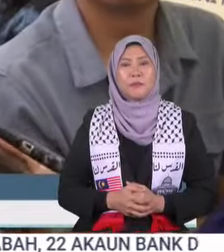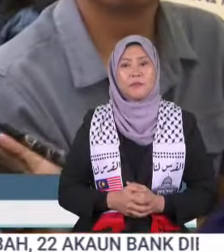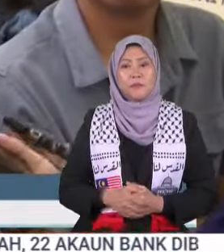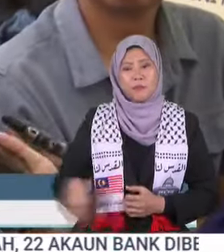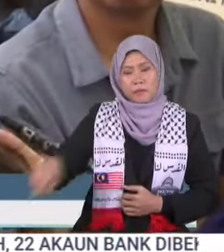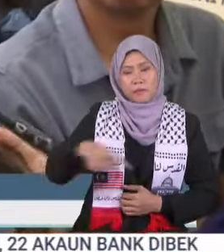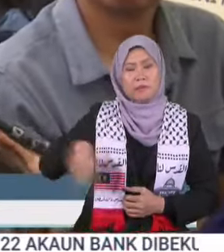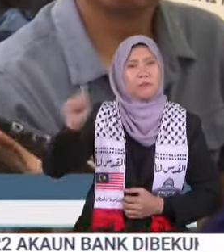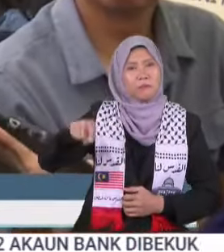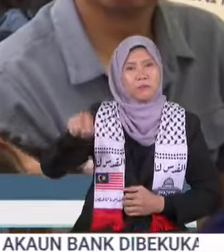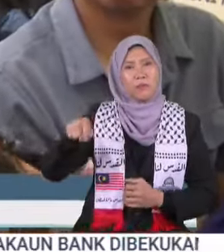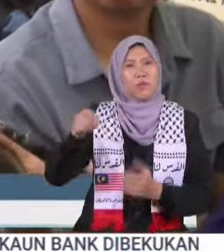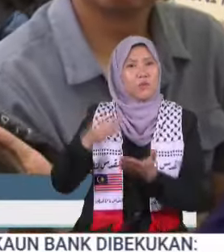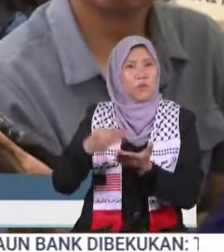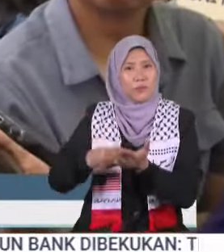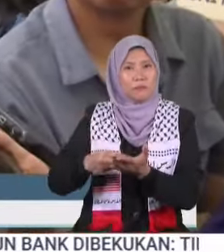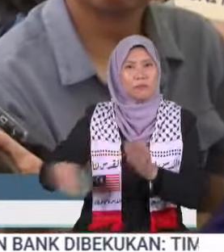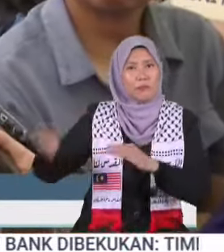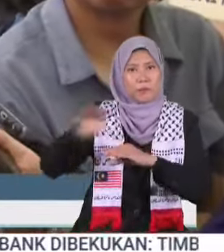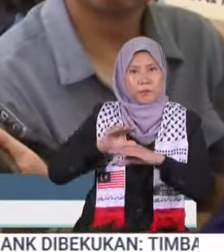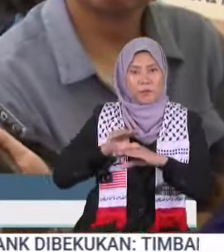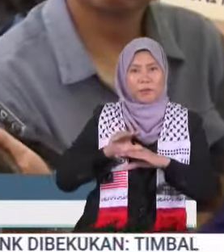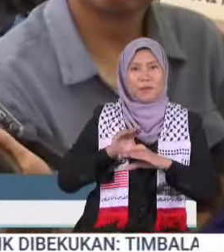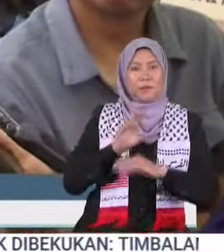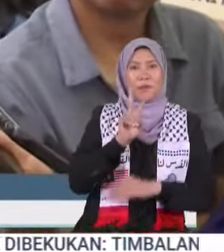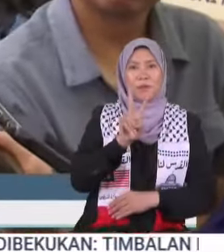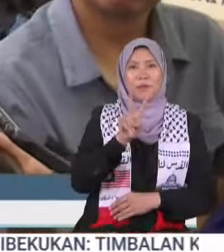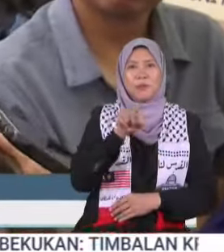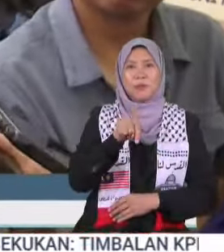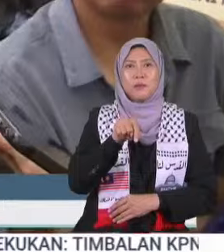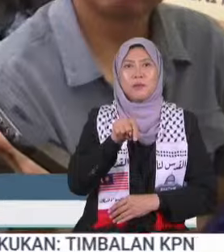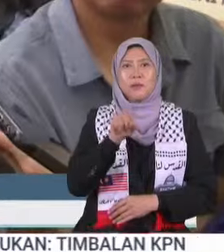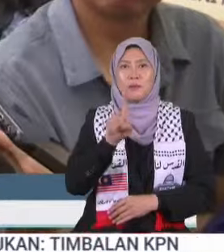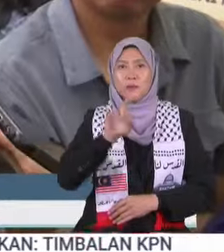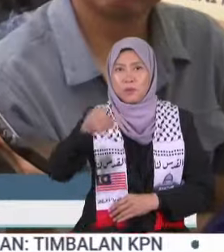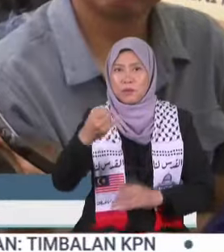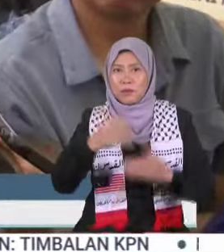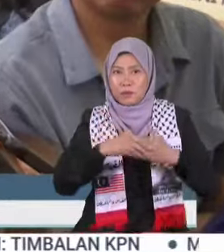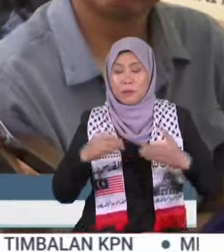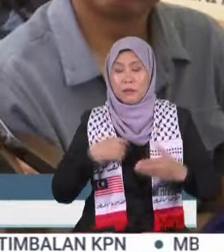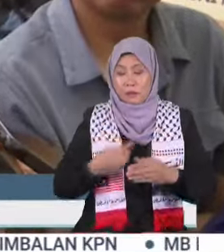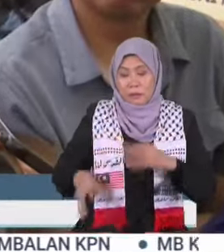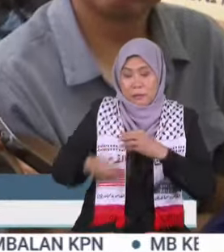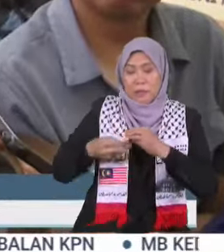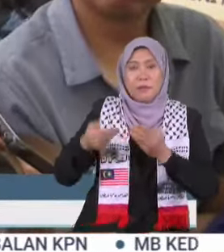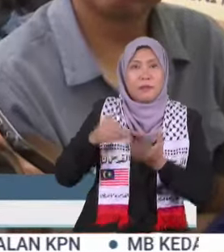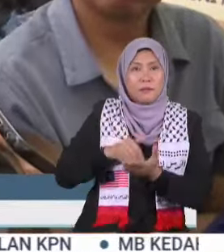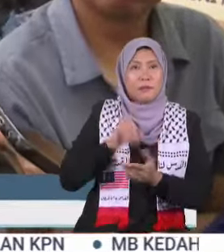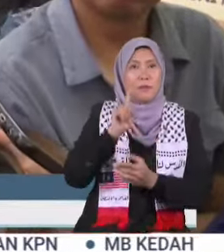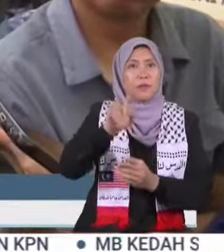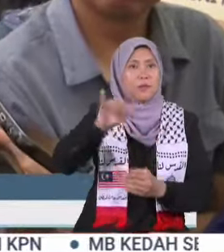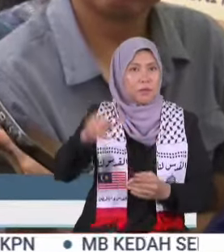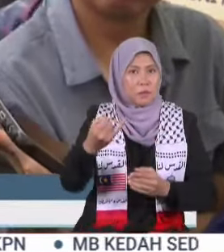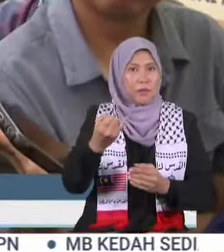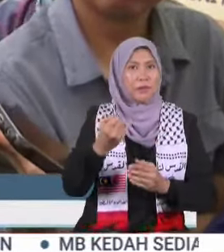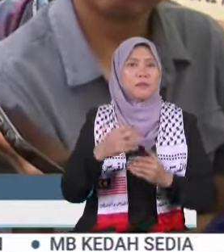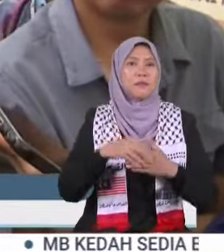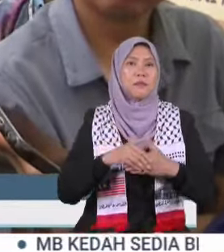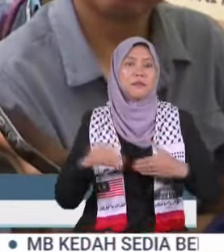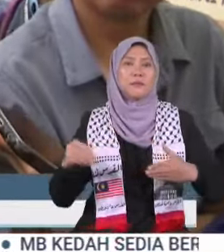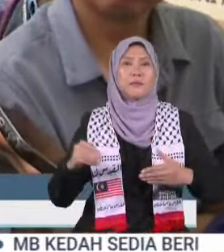mereka perlukan tambahan lebih kurang R juta dan saya tambah lagi R juta untuk memastikan supaya beberapa tuub lagi dapat